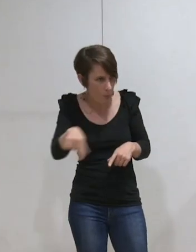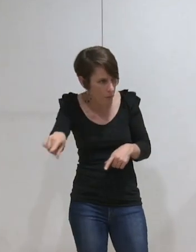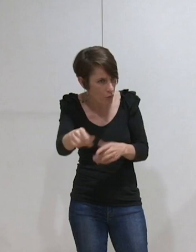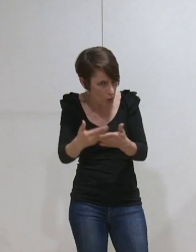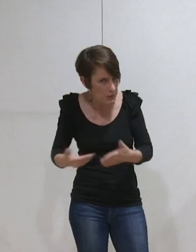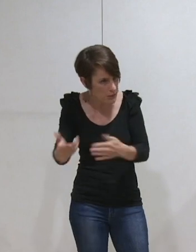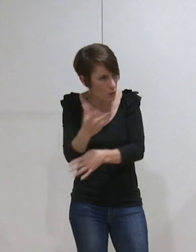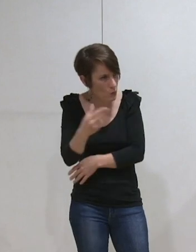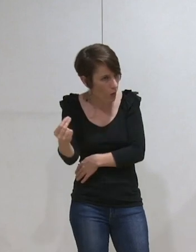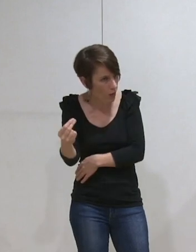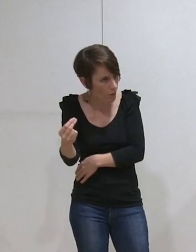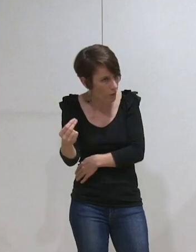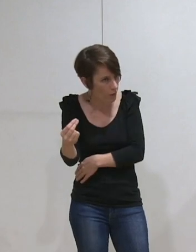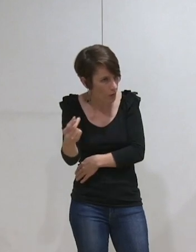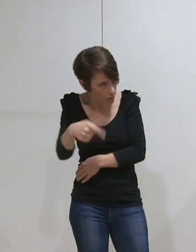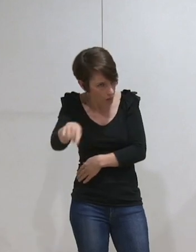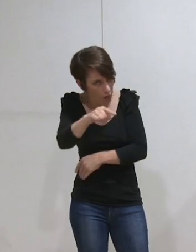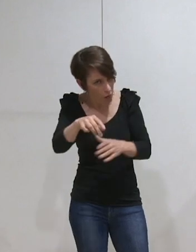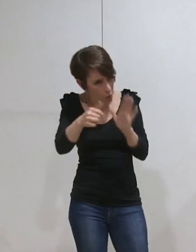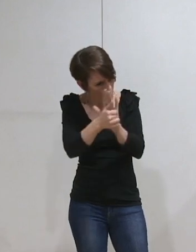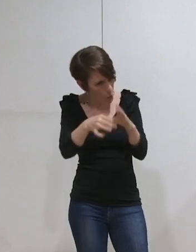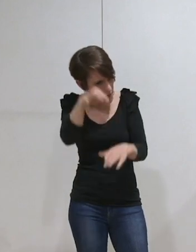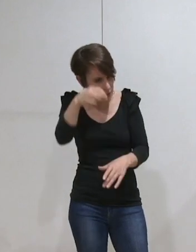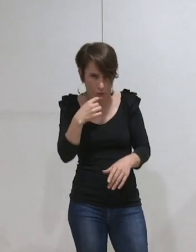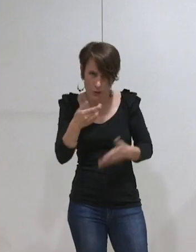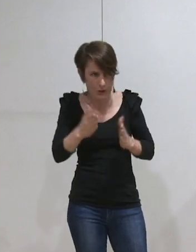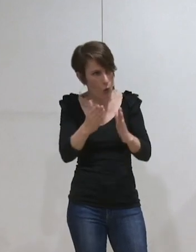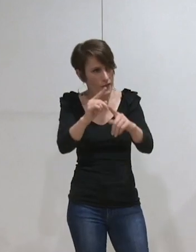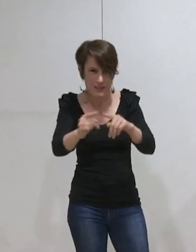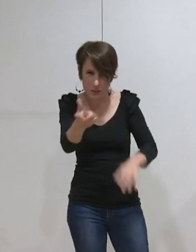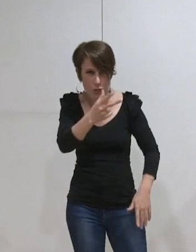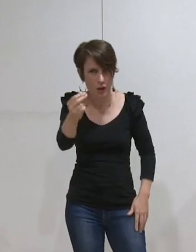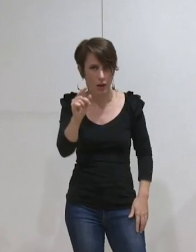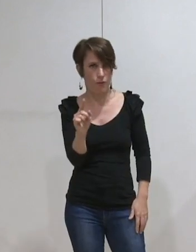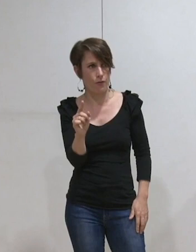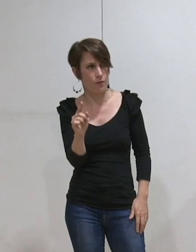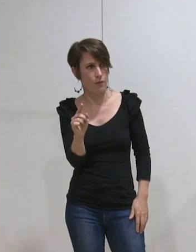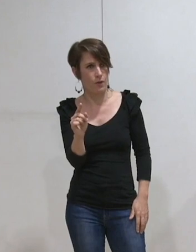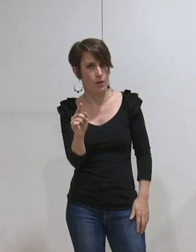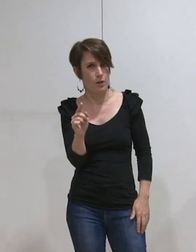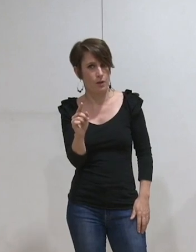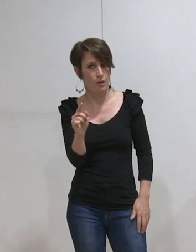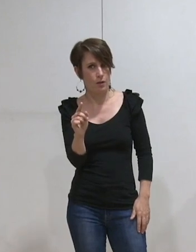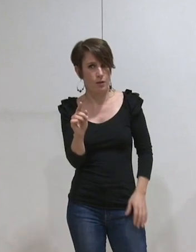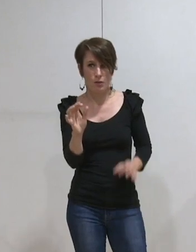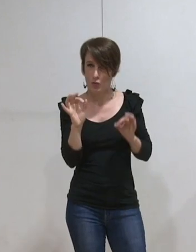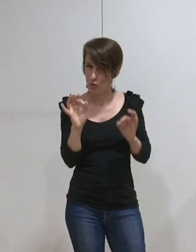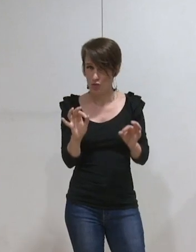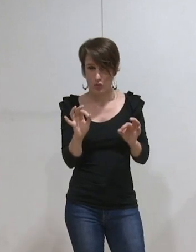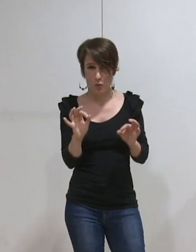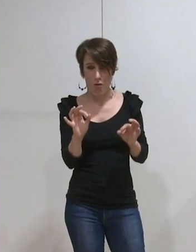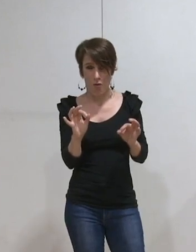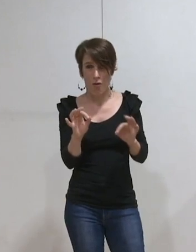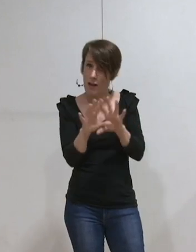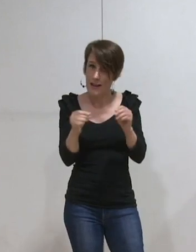d'élus qui décid de ces choses-là on est là au cœur au cœur du sujet de ce qu'une municipalité peut faire et